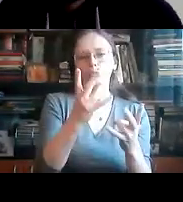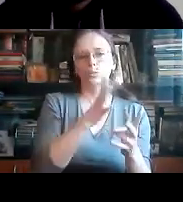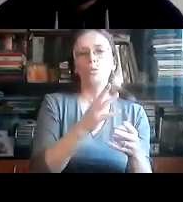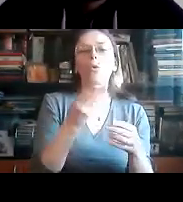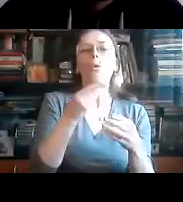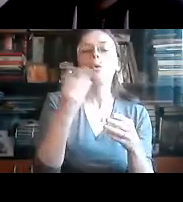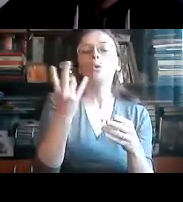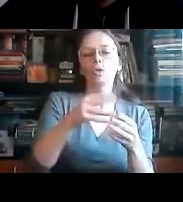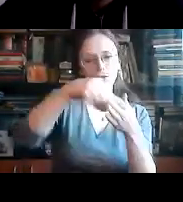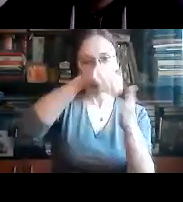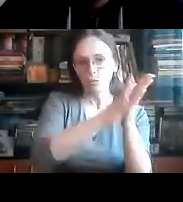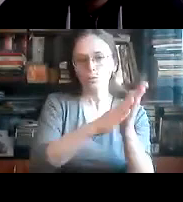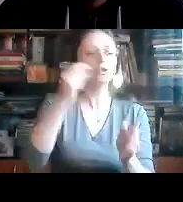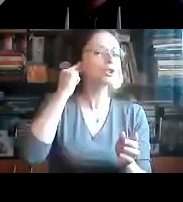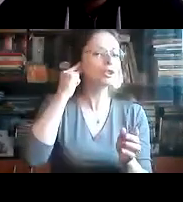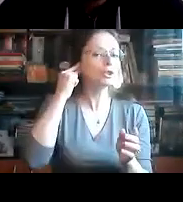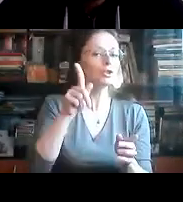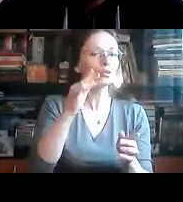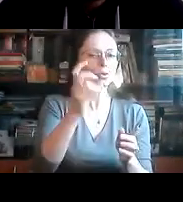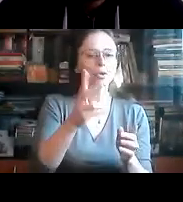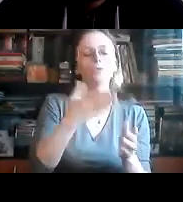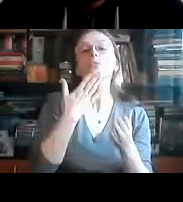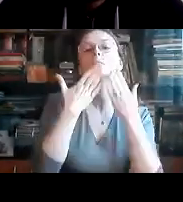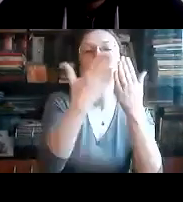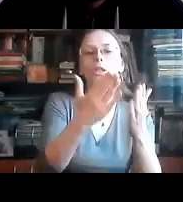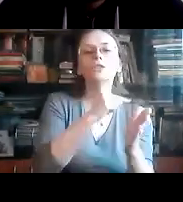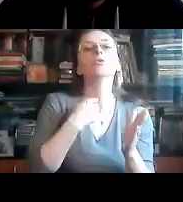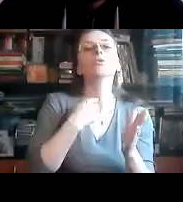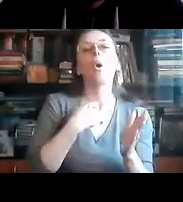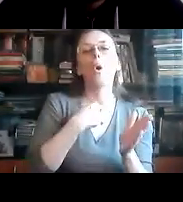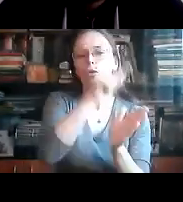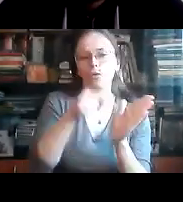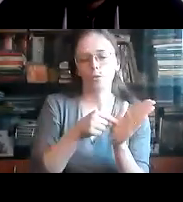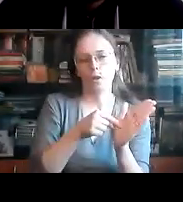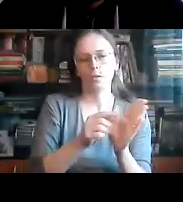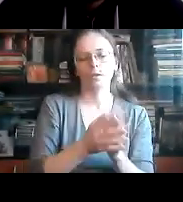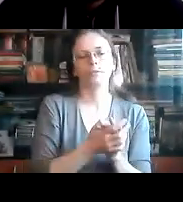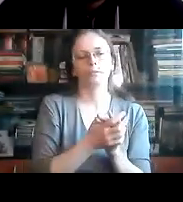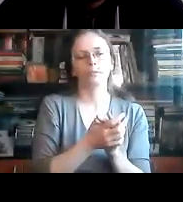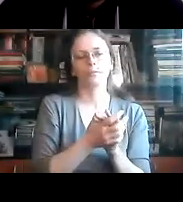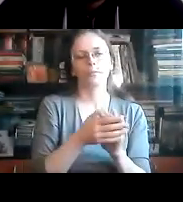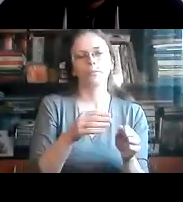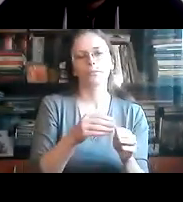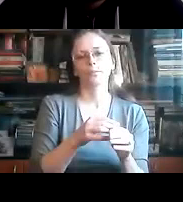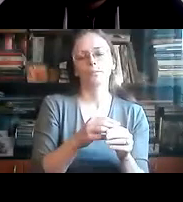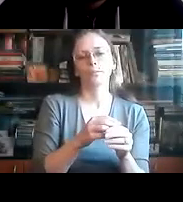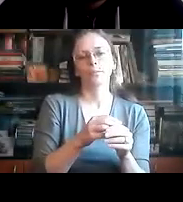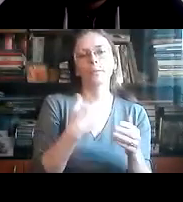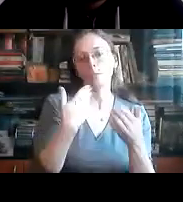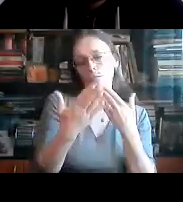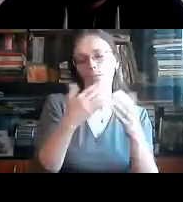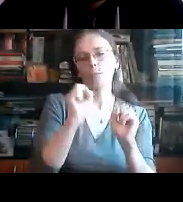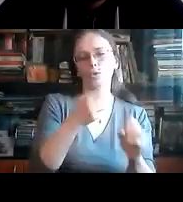вы могли более активно включаться в эту беседу.